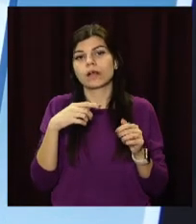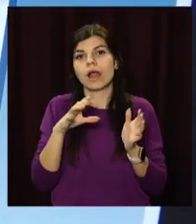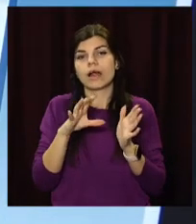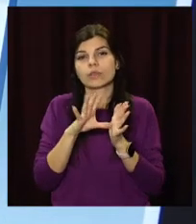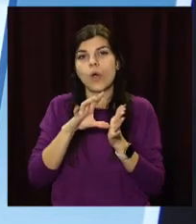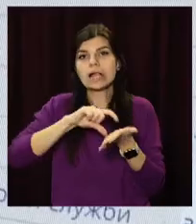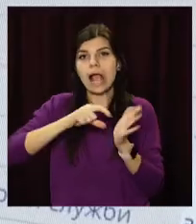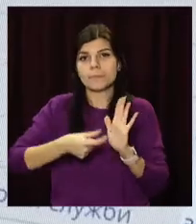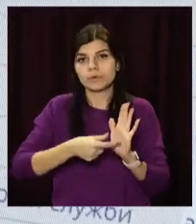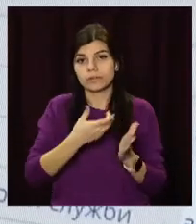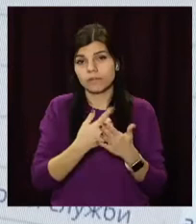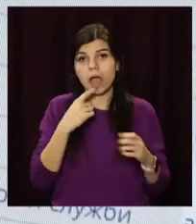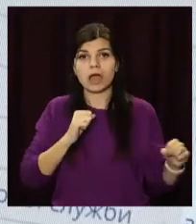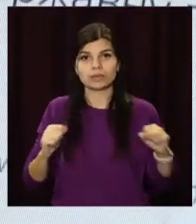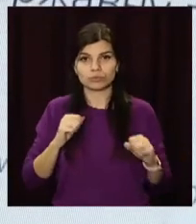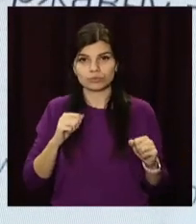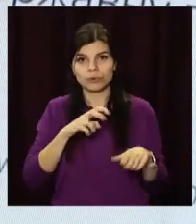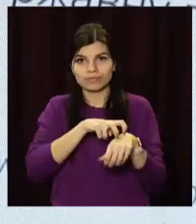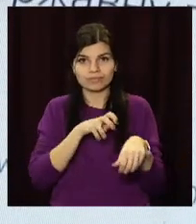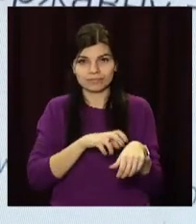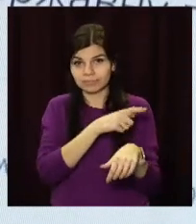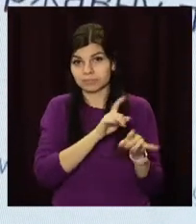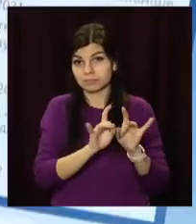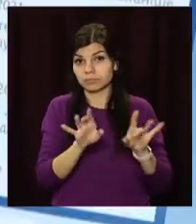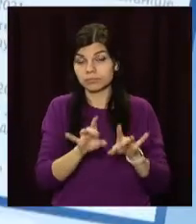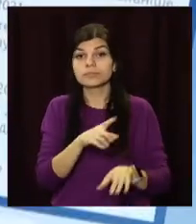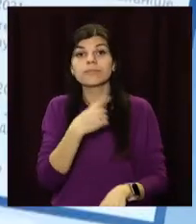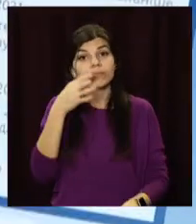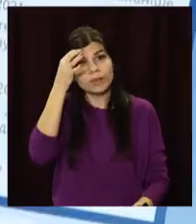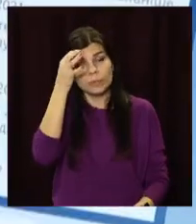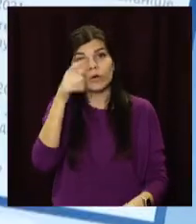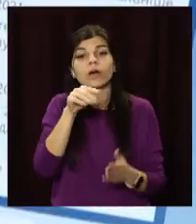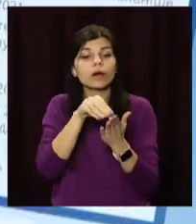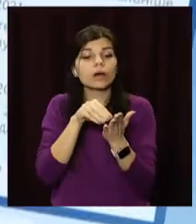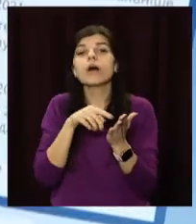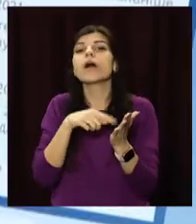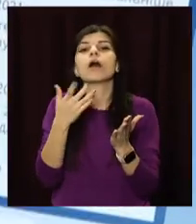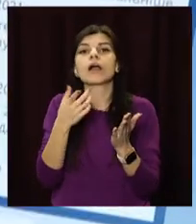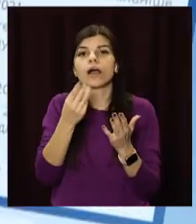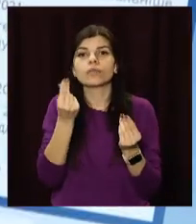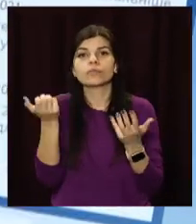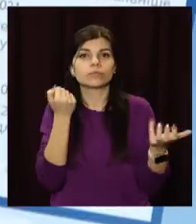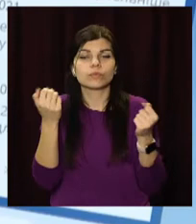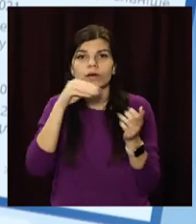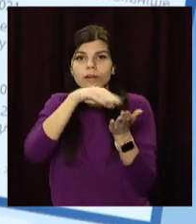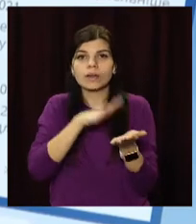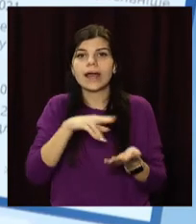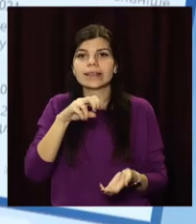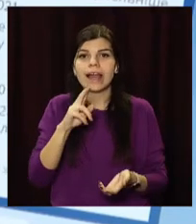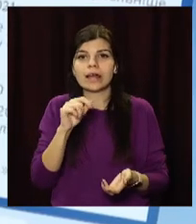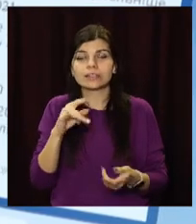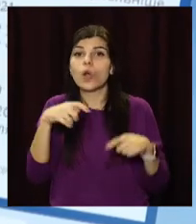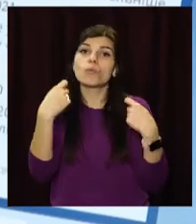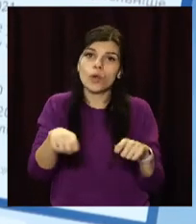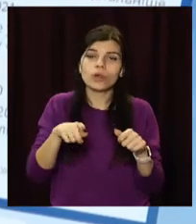кабінет, кажуть у відділі адміністративних податків області. Нагадали, у переліку доходів, що підлягають обов'язковій декларації, прибуток від